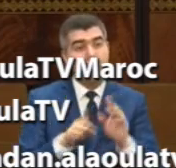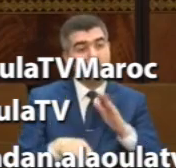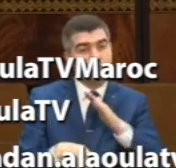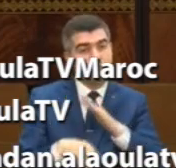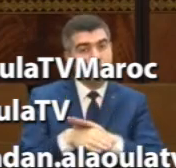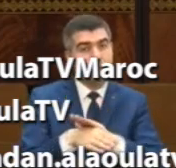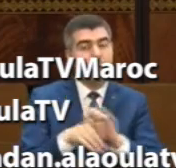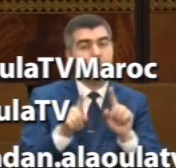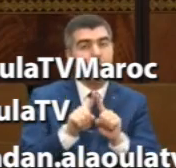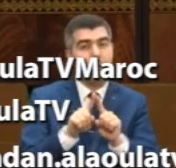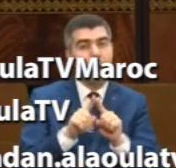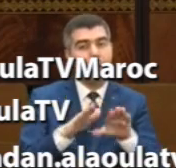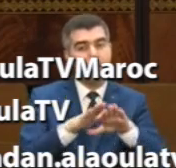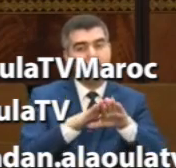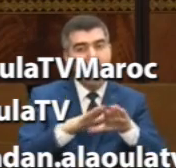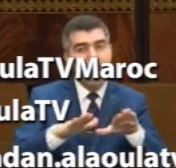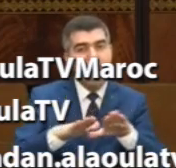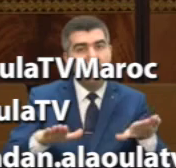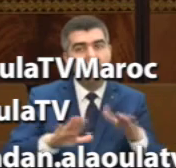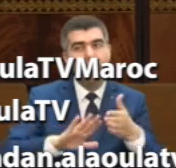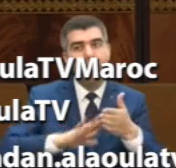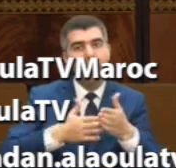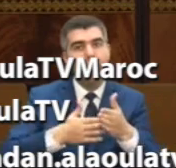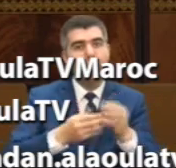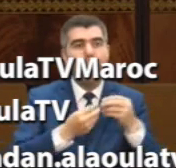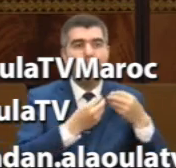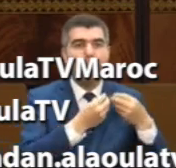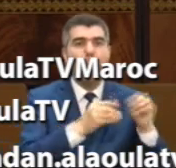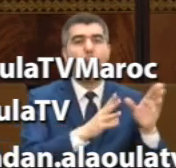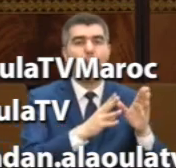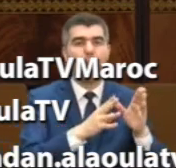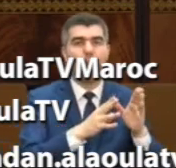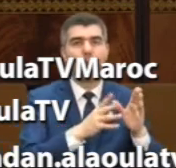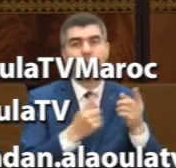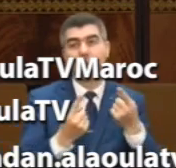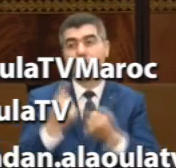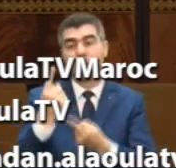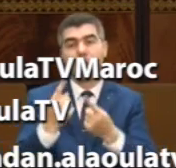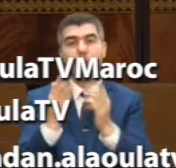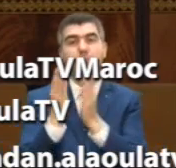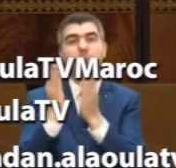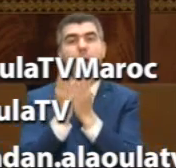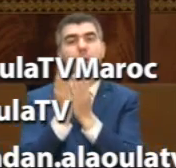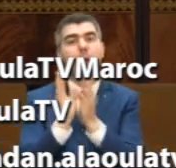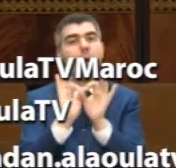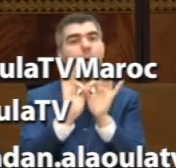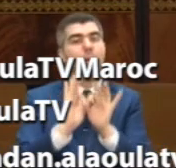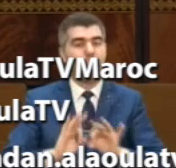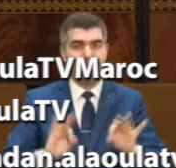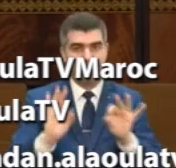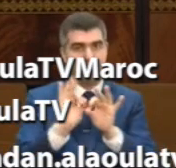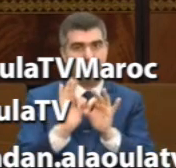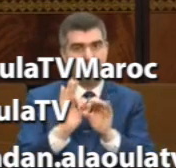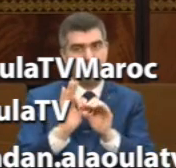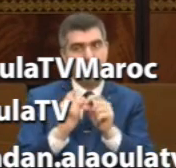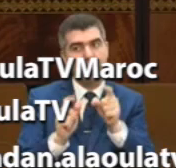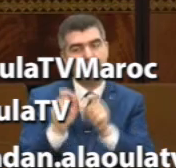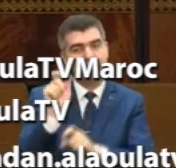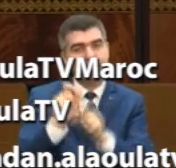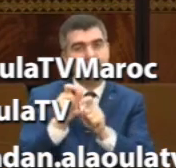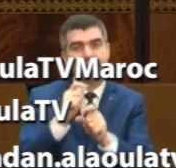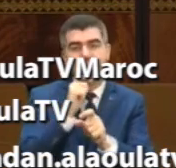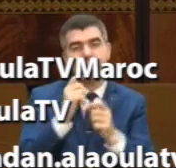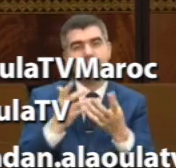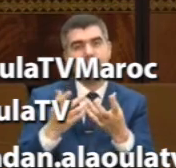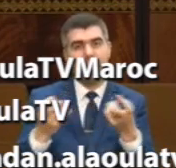بهايمهم ويسمحوا في أراضيهم باش وليداتهم يقراو، يا إما يخرجوهم من القراية، وهذا الشيء كيتسبب في الهدر المدرسي لا سيما في